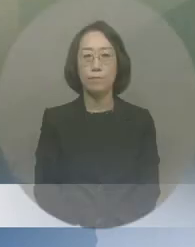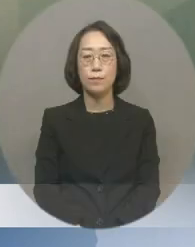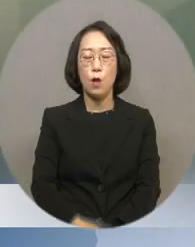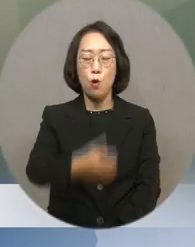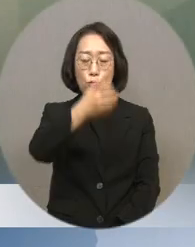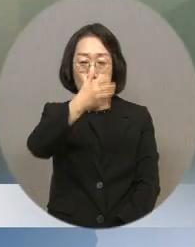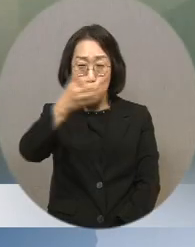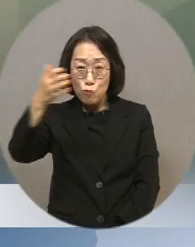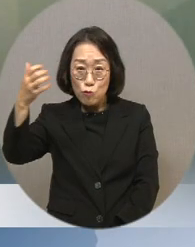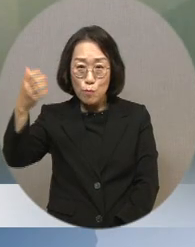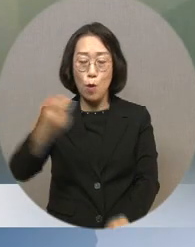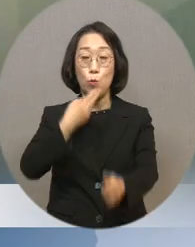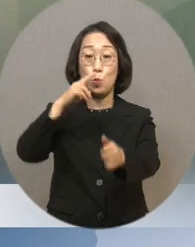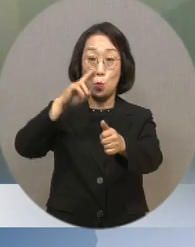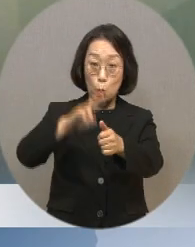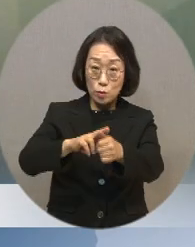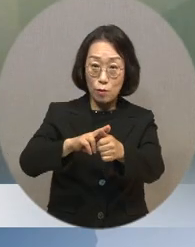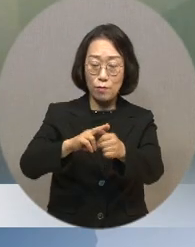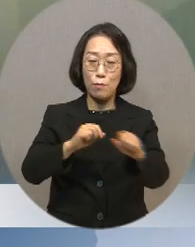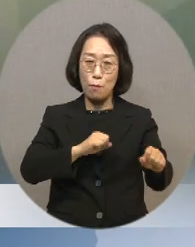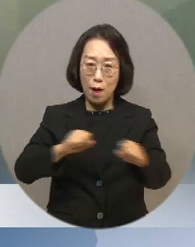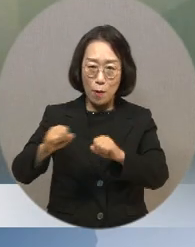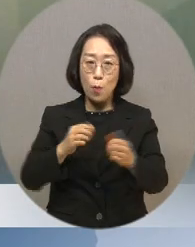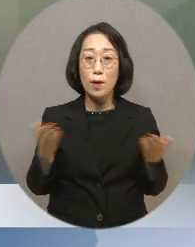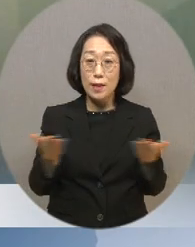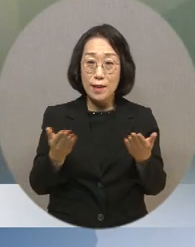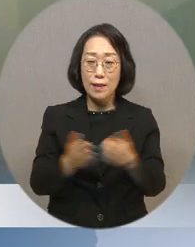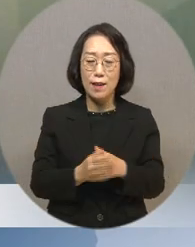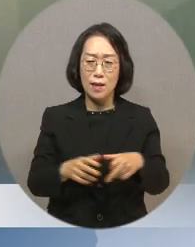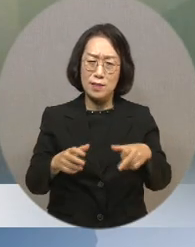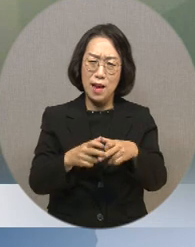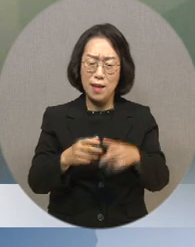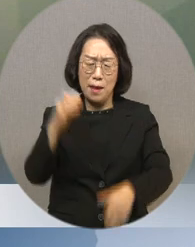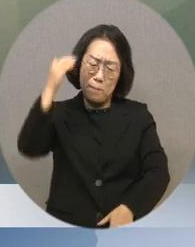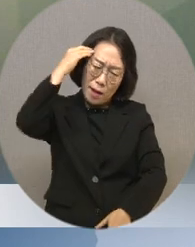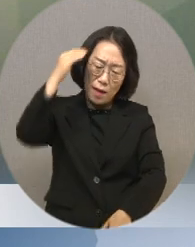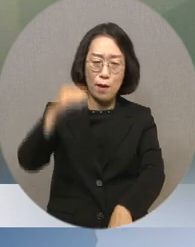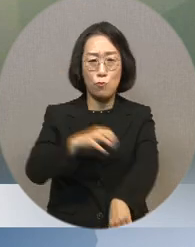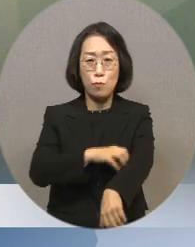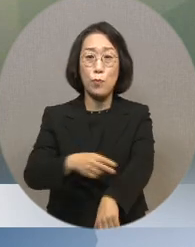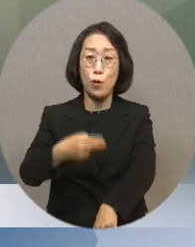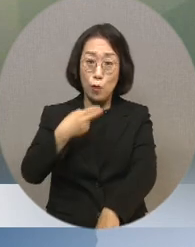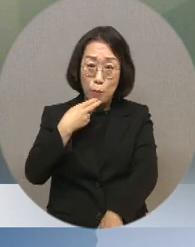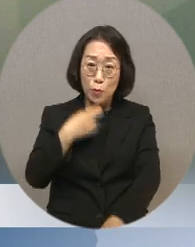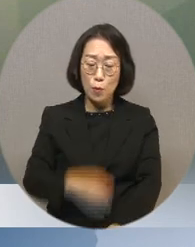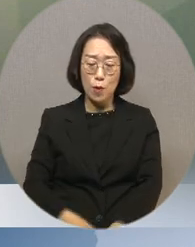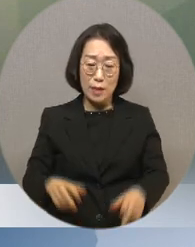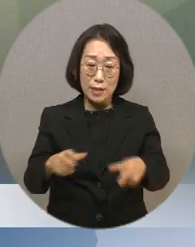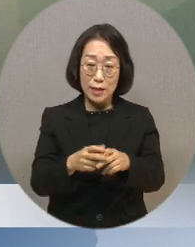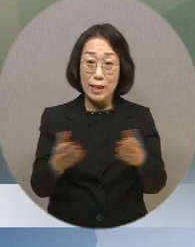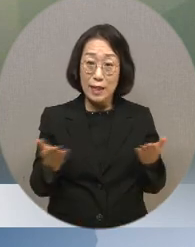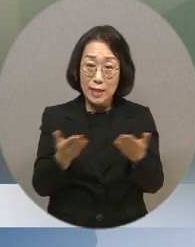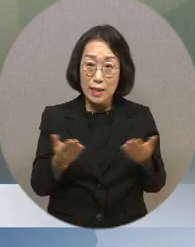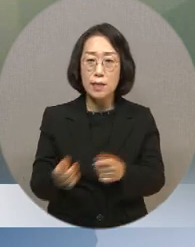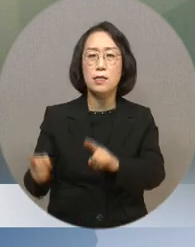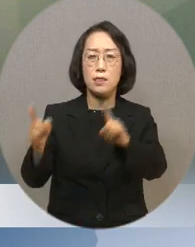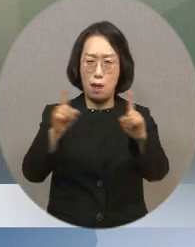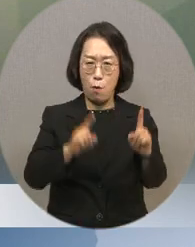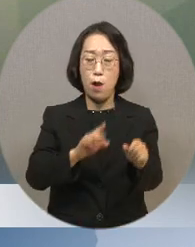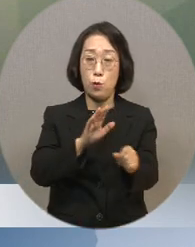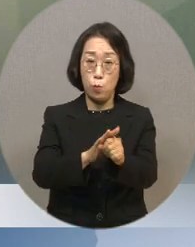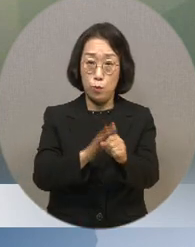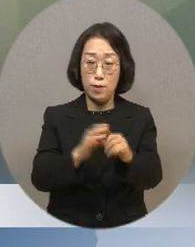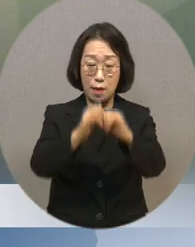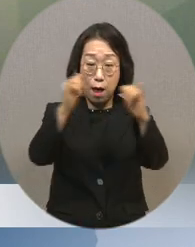꿈을 꾸고 도전하고 일을 하는데 장애가 장애물이 되지 않도록 장애인의 직업 재활을 통한 사회